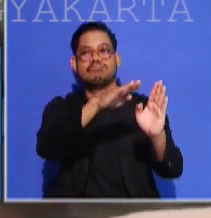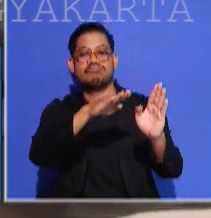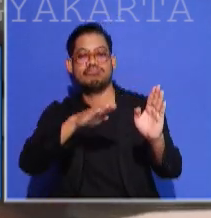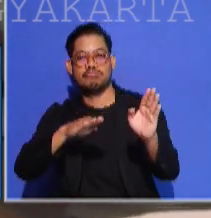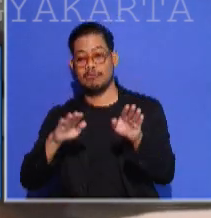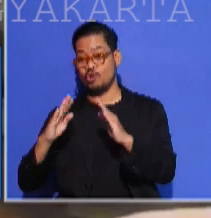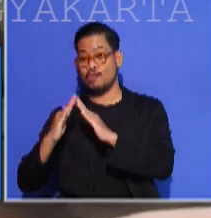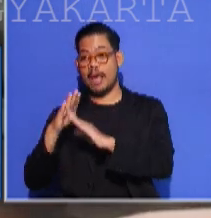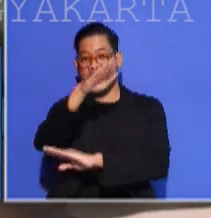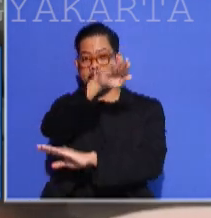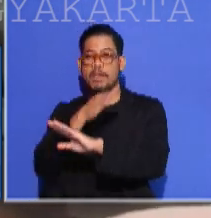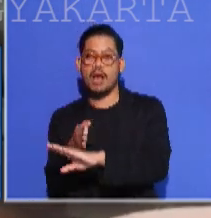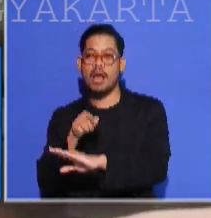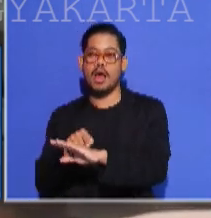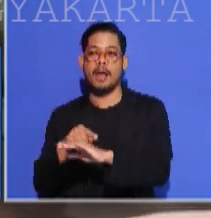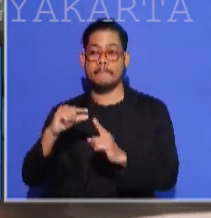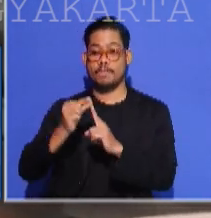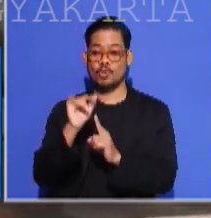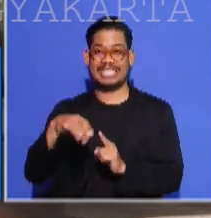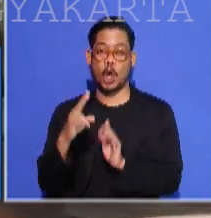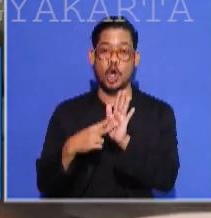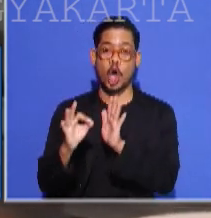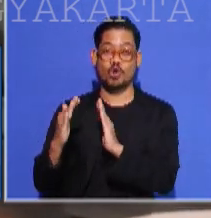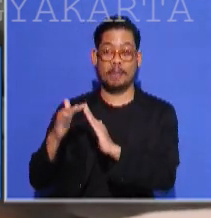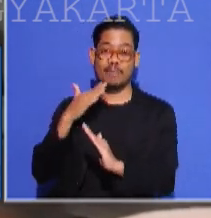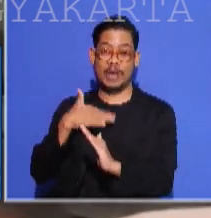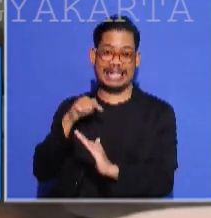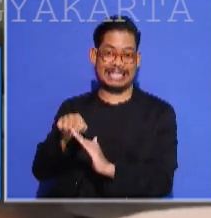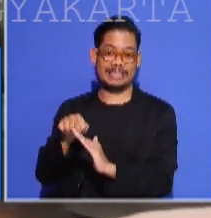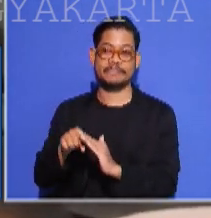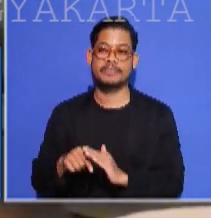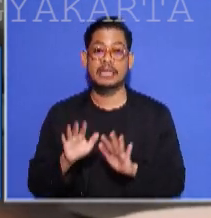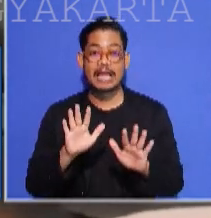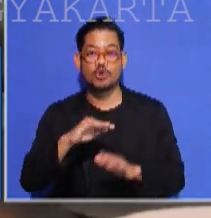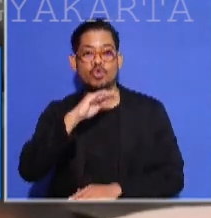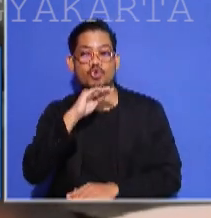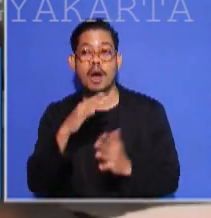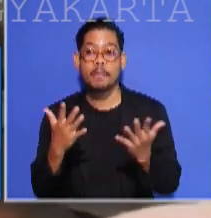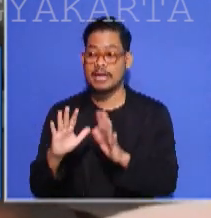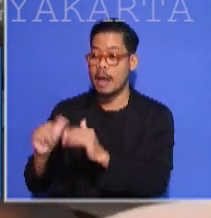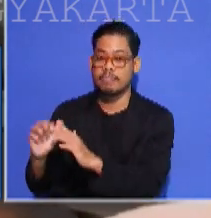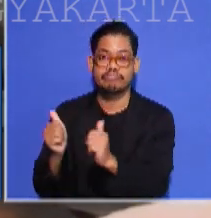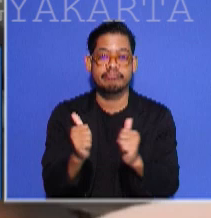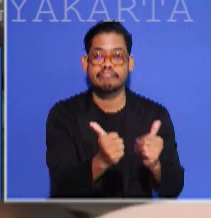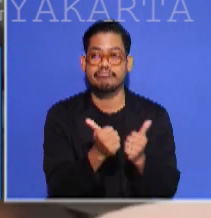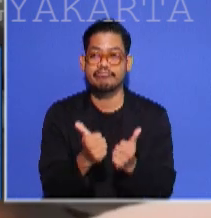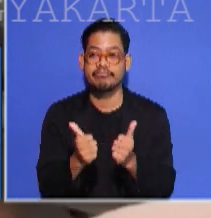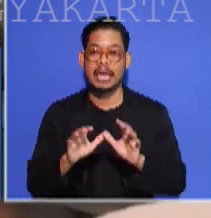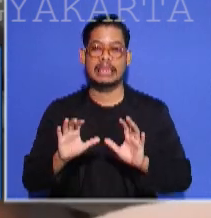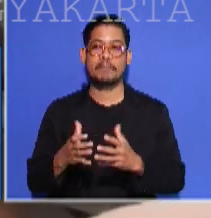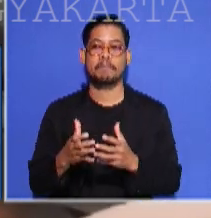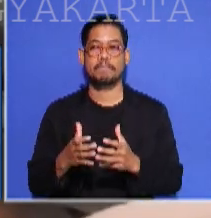rumah Bapak nanti akan menunggu evakuasi dari tim relawan yang